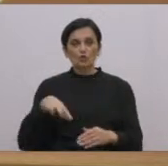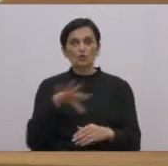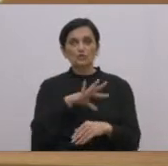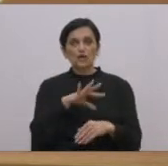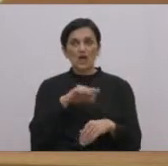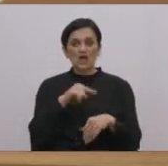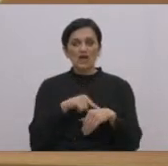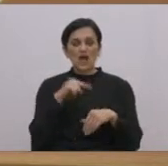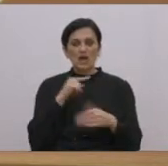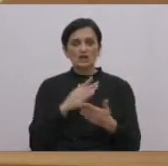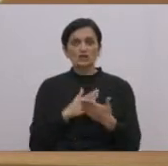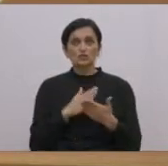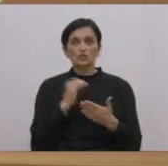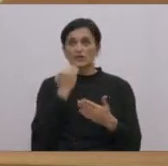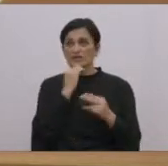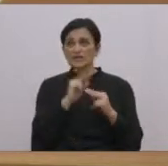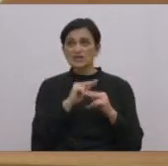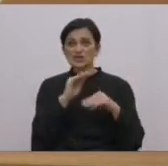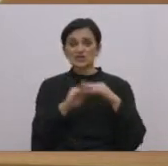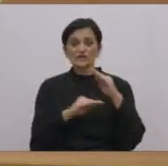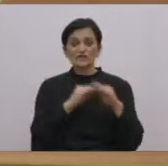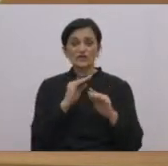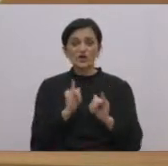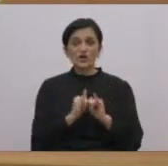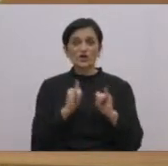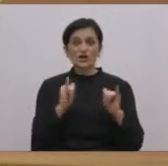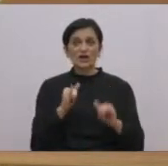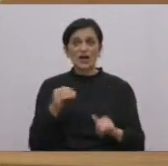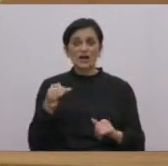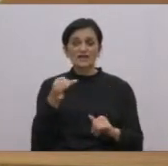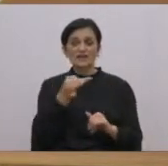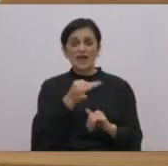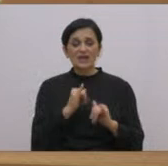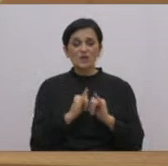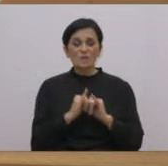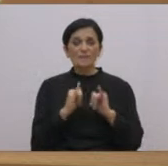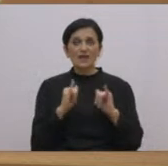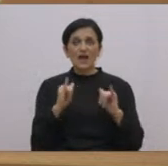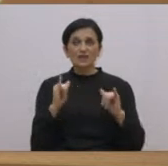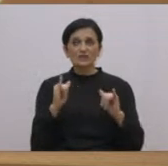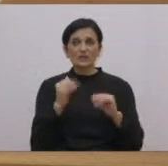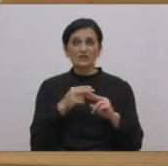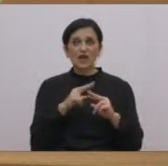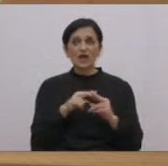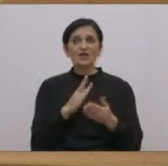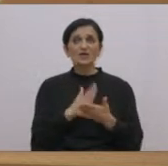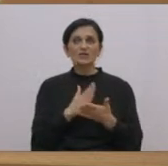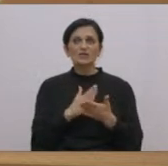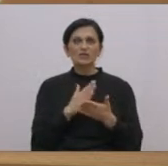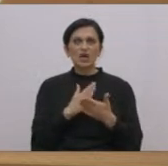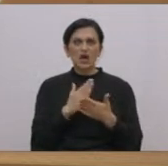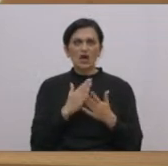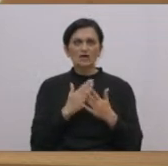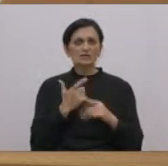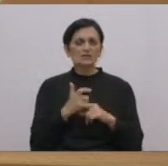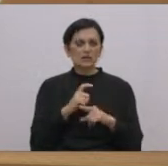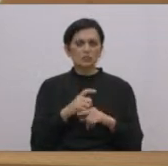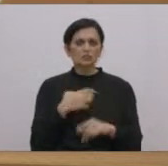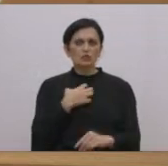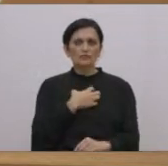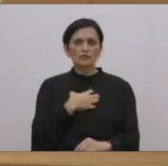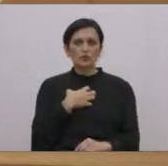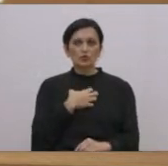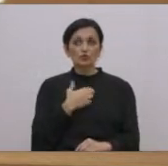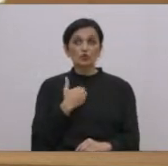განცდილი და ინფრასტრუქტურული განვითარება, რეგიონალური განვითარება, ეს არის უაღრესად მნიშვნელოვანი